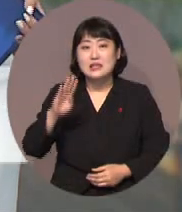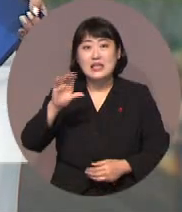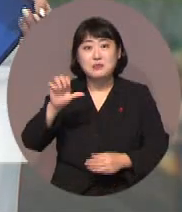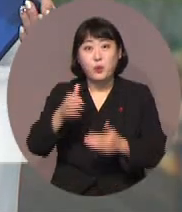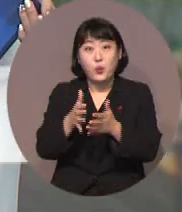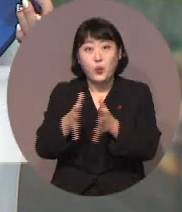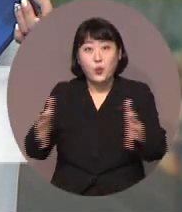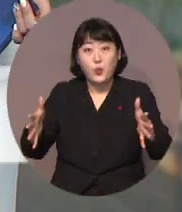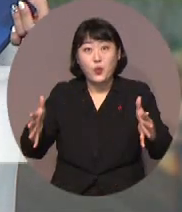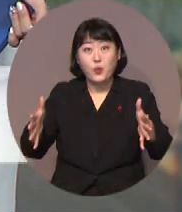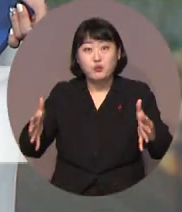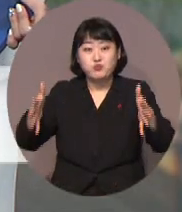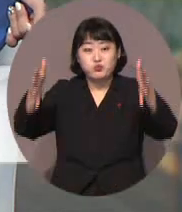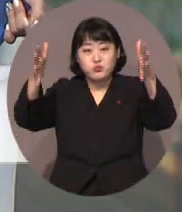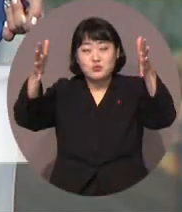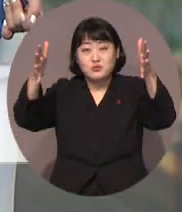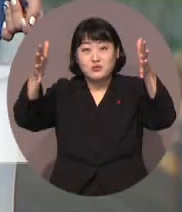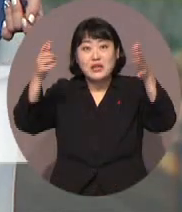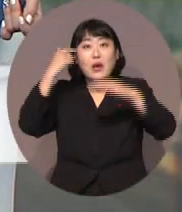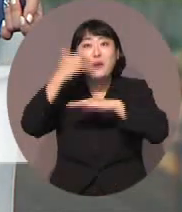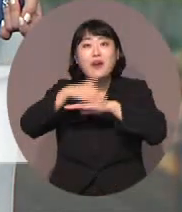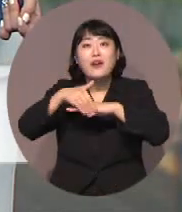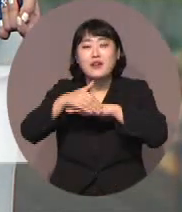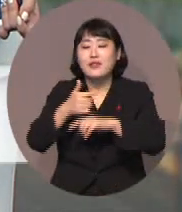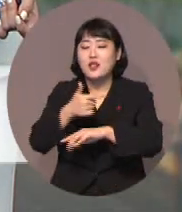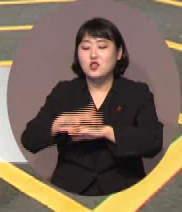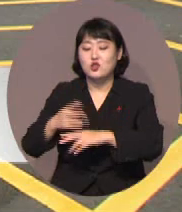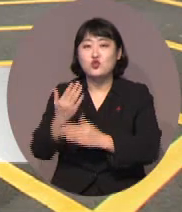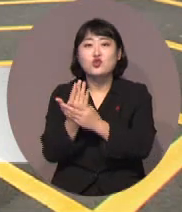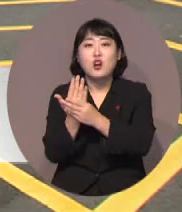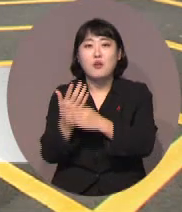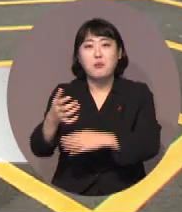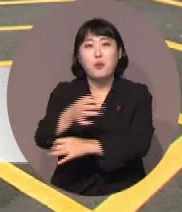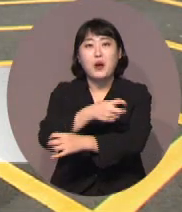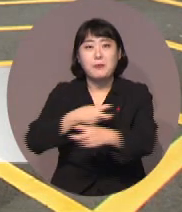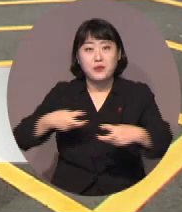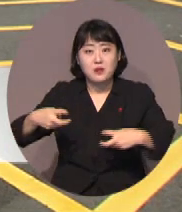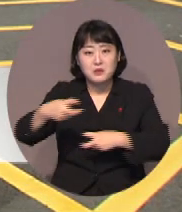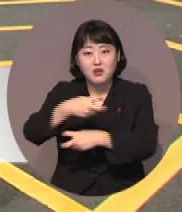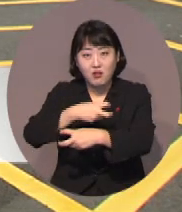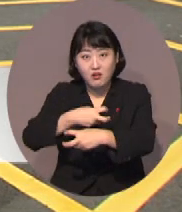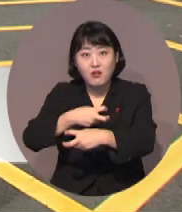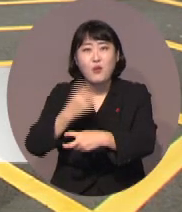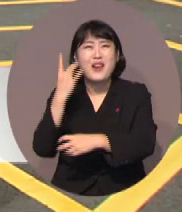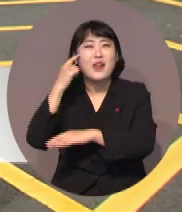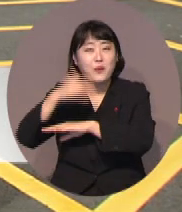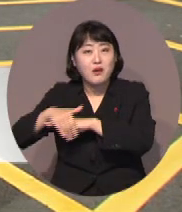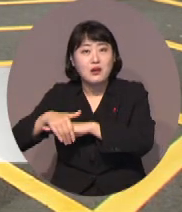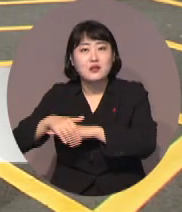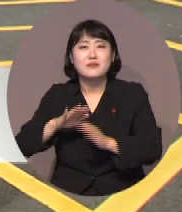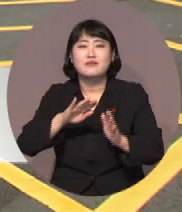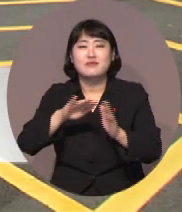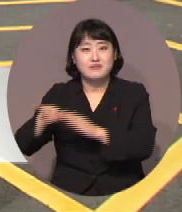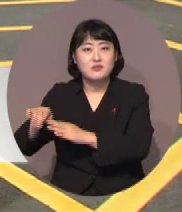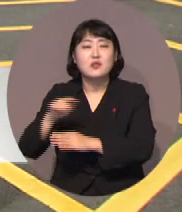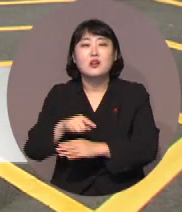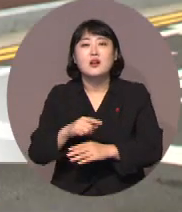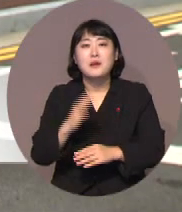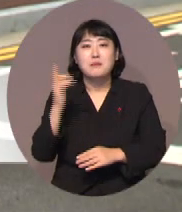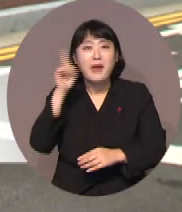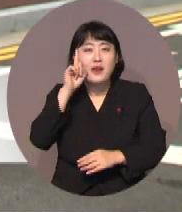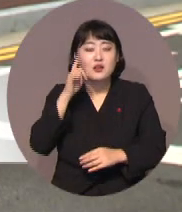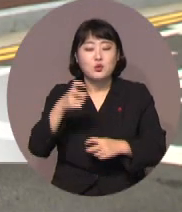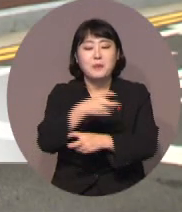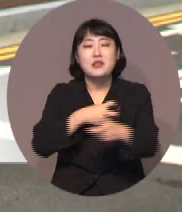45층 규모의 주상복합 건물 형태로 설계했던 대전 유성 복합터미널이 순수 터미널 기능만 갖춰 추진되면서